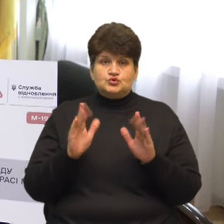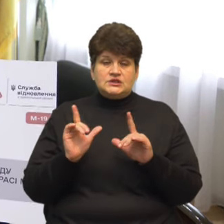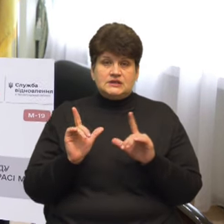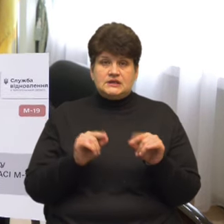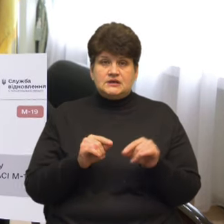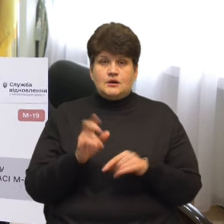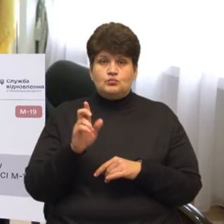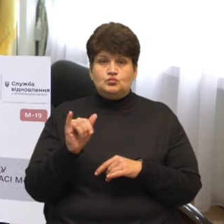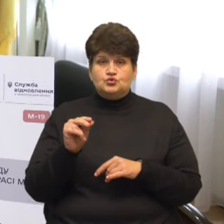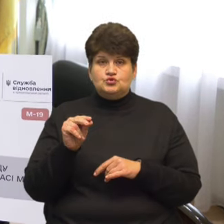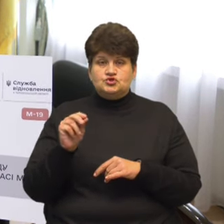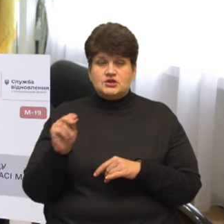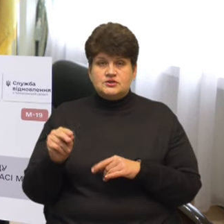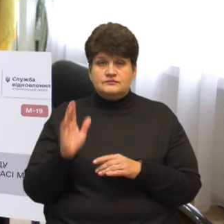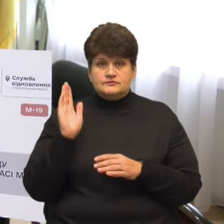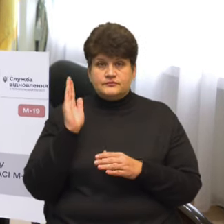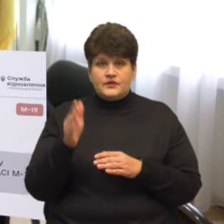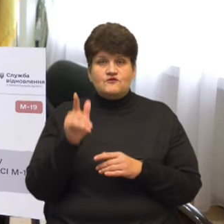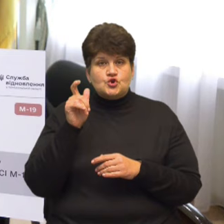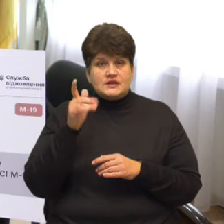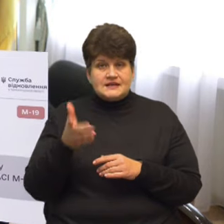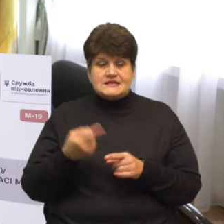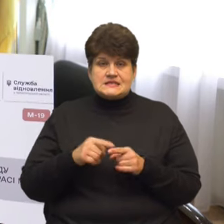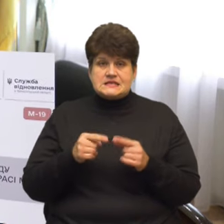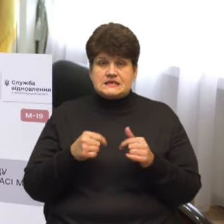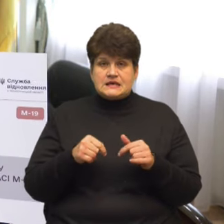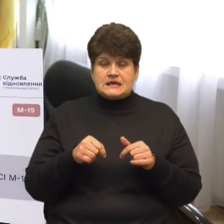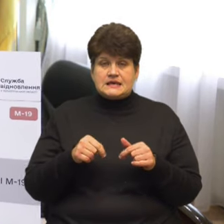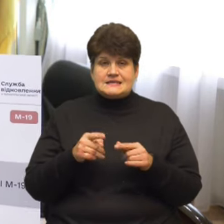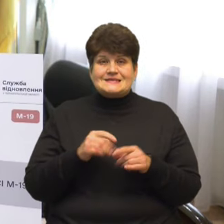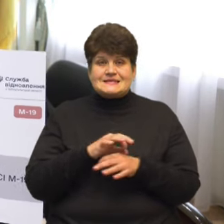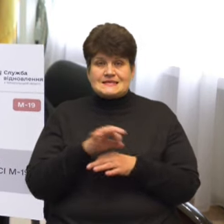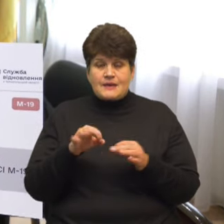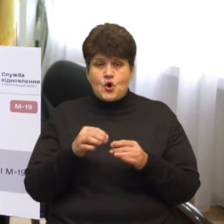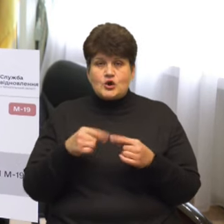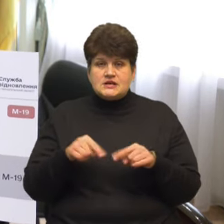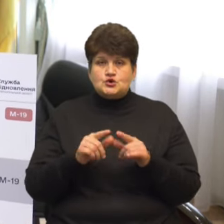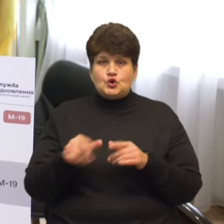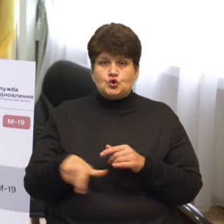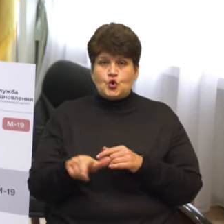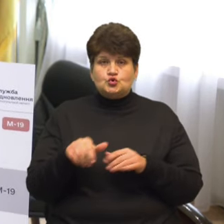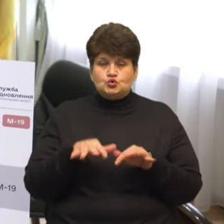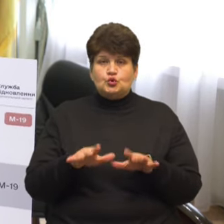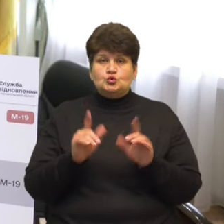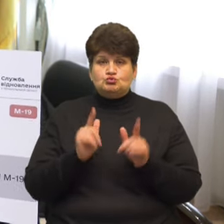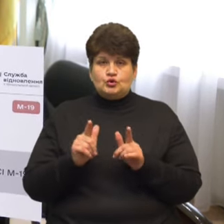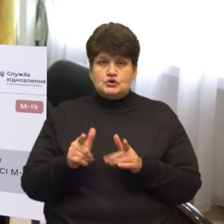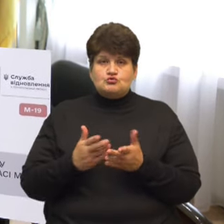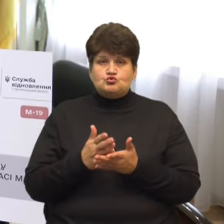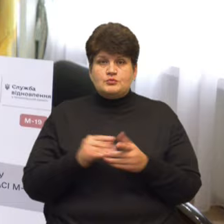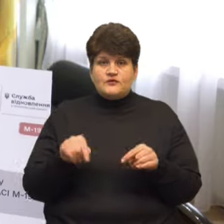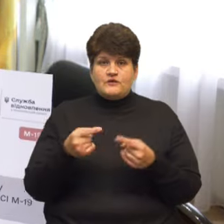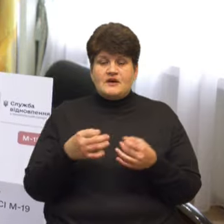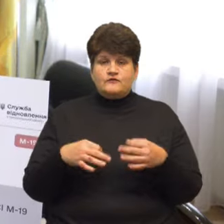бучич і на Чортків Тобто це схема організації дорожнього руху погоджена в і службі відновлення автомобільних доріг і